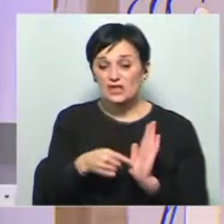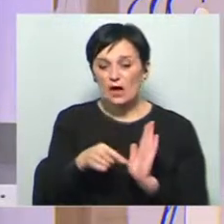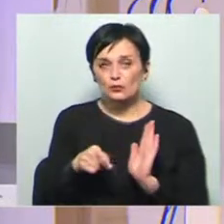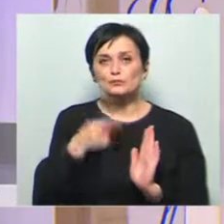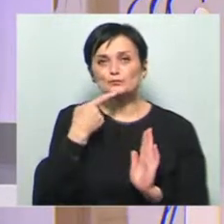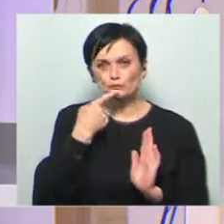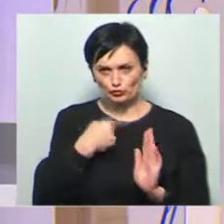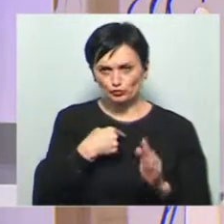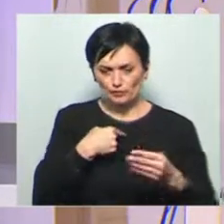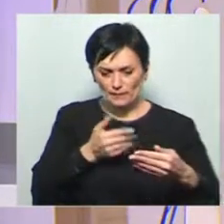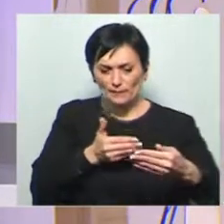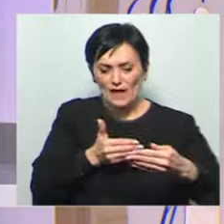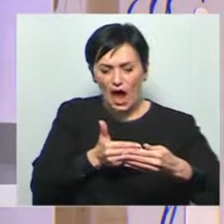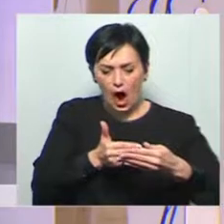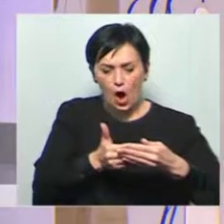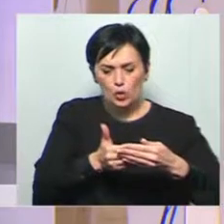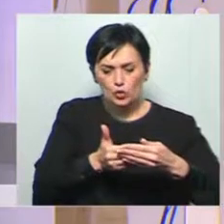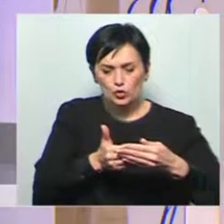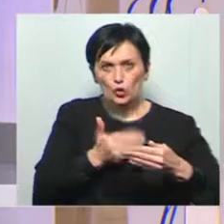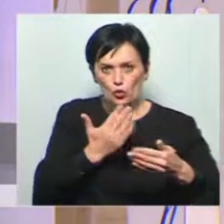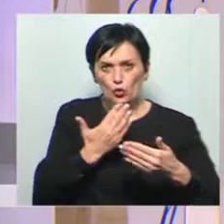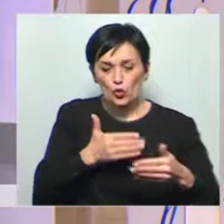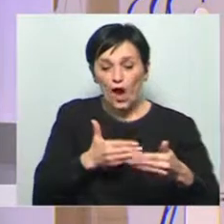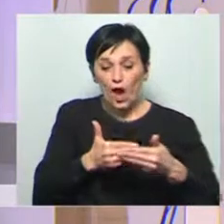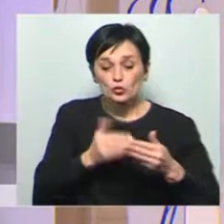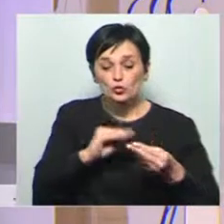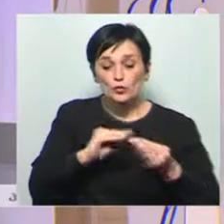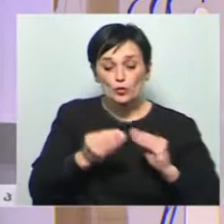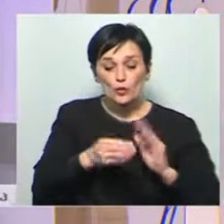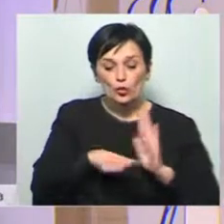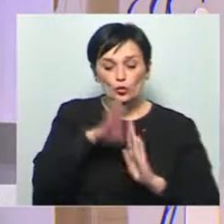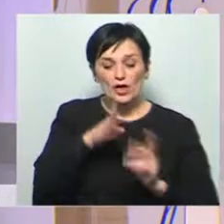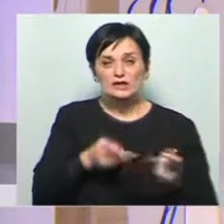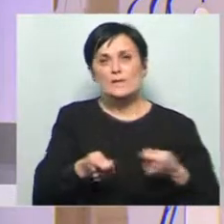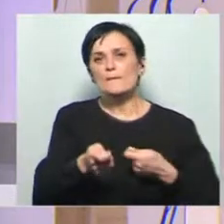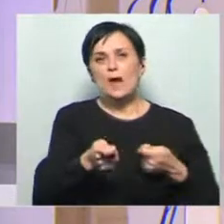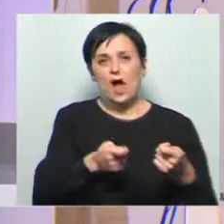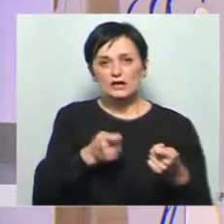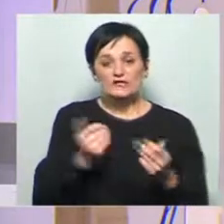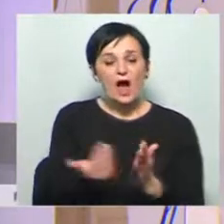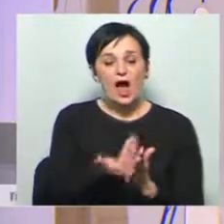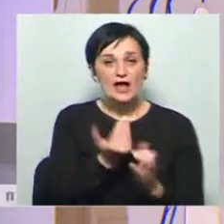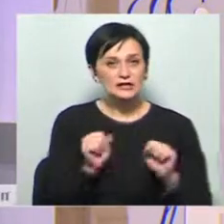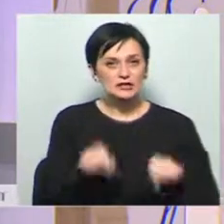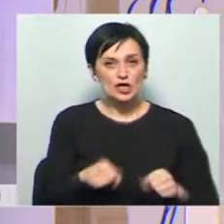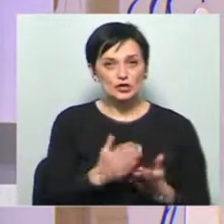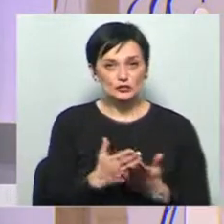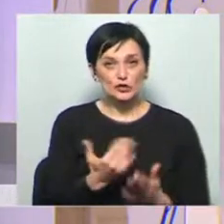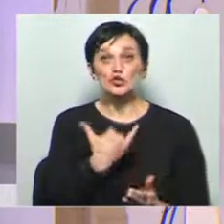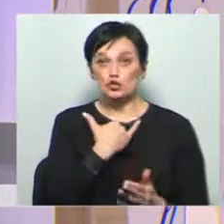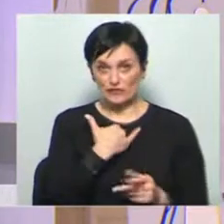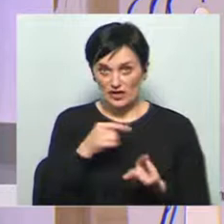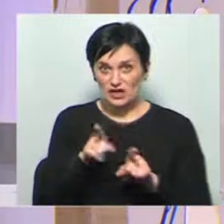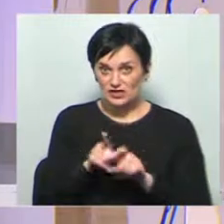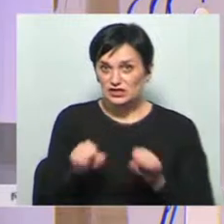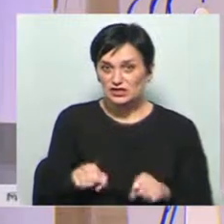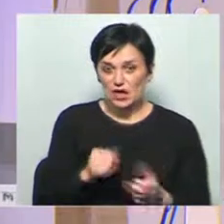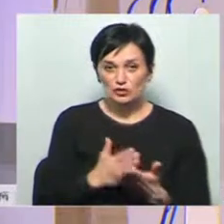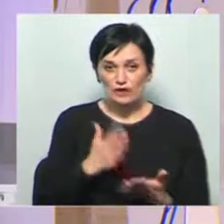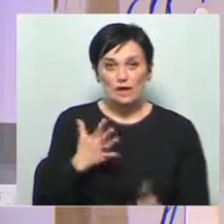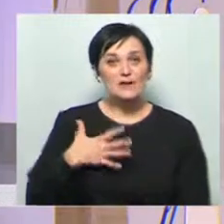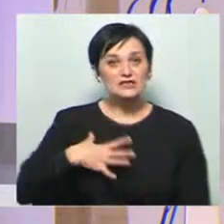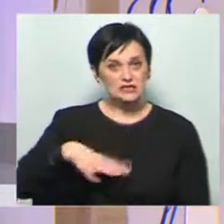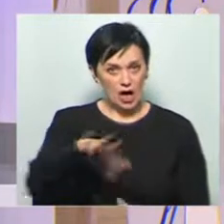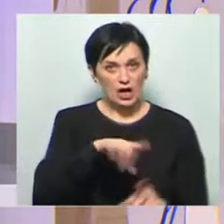ჩვენ ახლოს ვართ პრობლემის უკეთ მართვასთან, იმიტომ რომ გვაქვს ახალი საშუალებები. ჩვენს გვაქვს ასეთი საშუალებები,